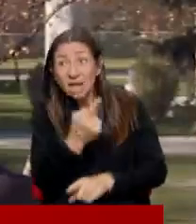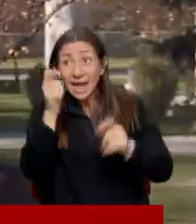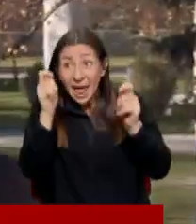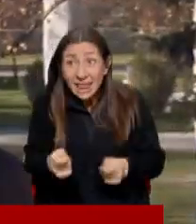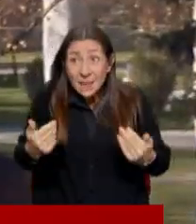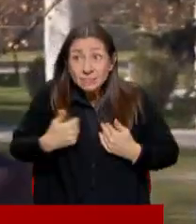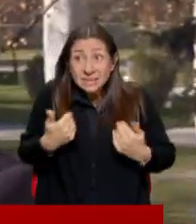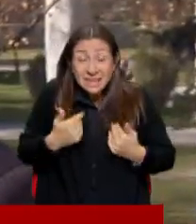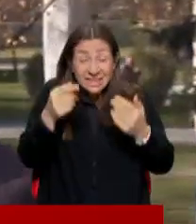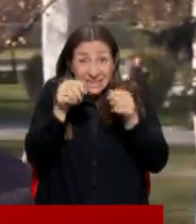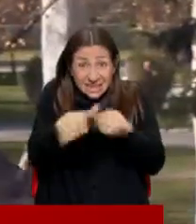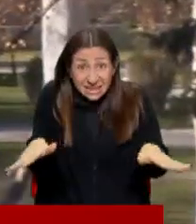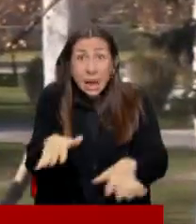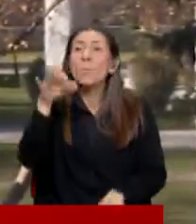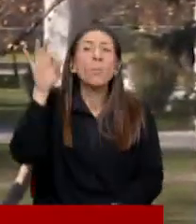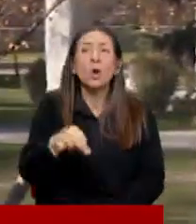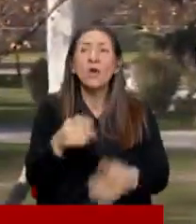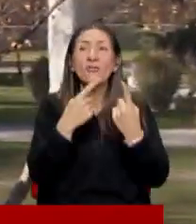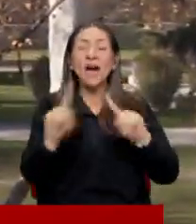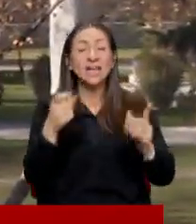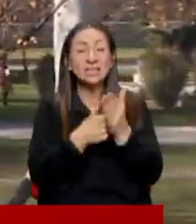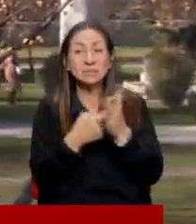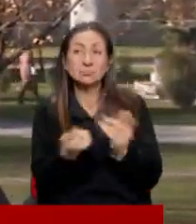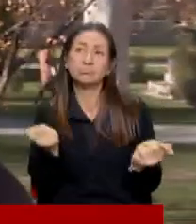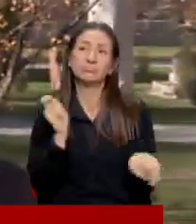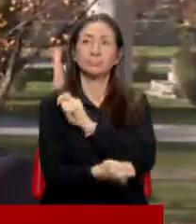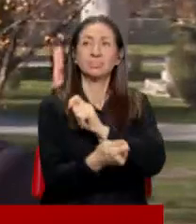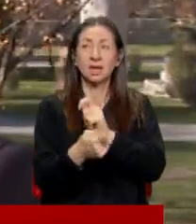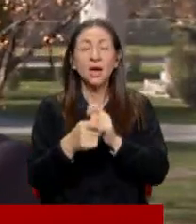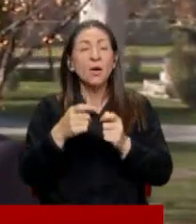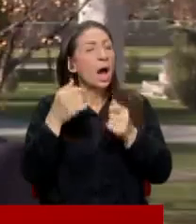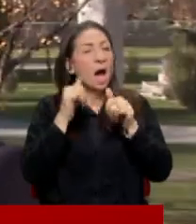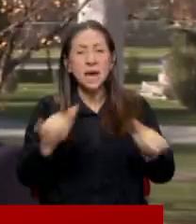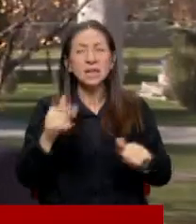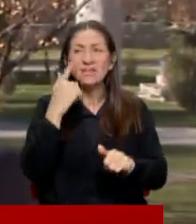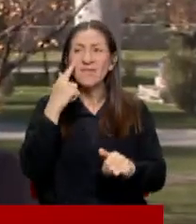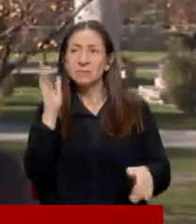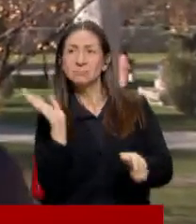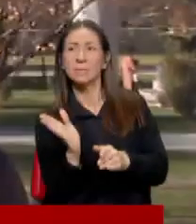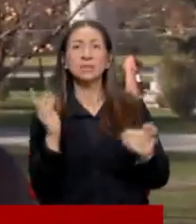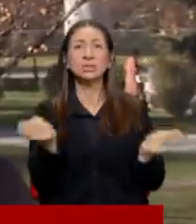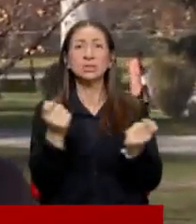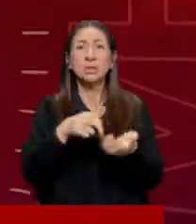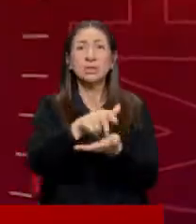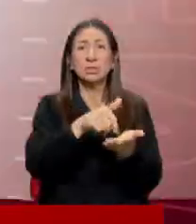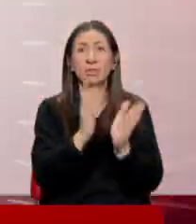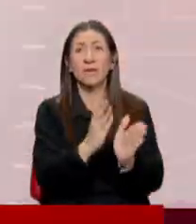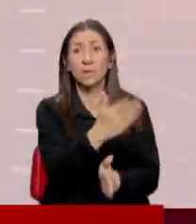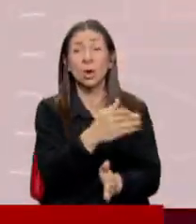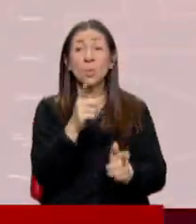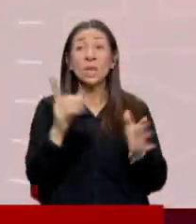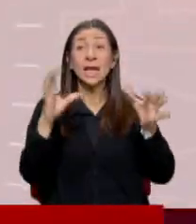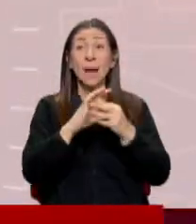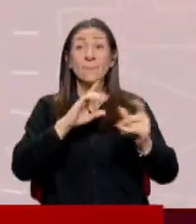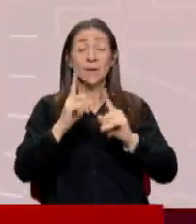ettiğimiz sistem bugün farklı isimler altında ve yine bir paralel devlet yapılanması olarak devam ediyor. Bu olayla